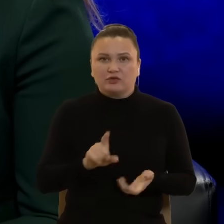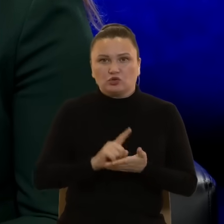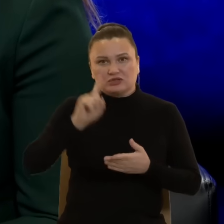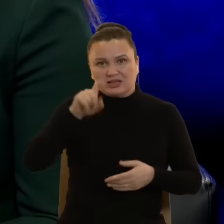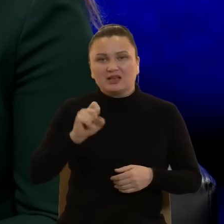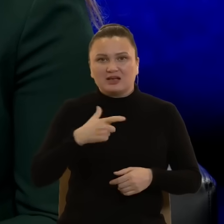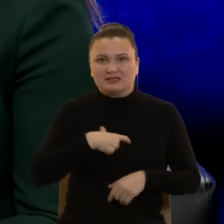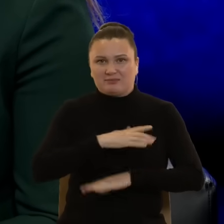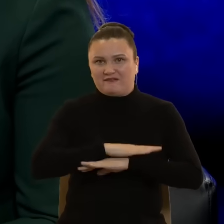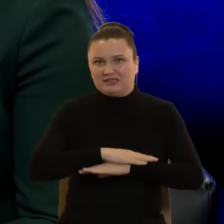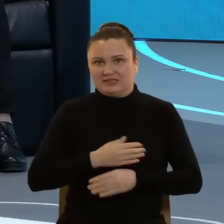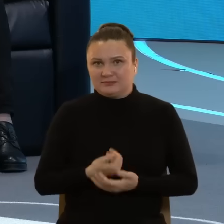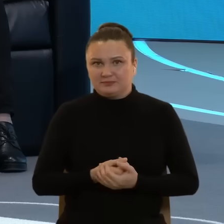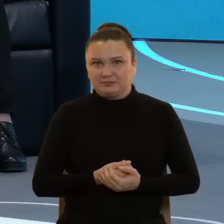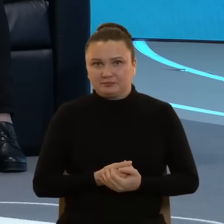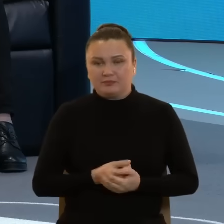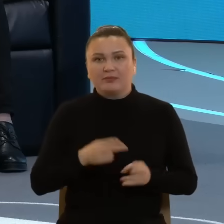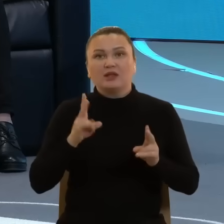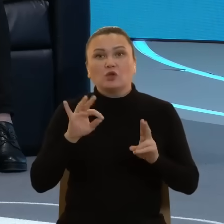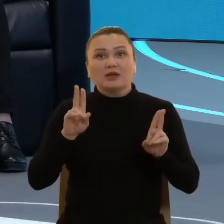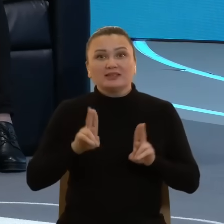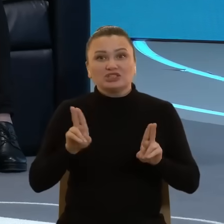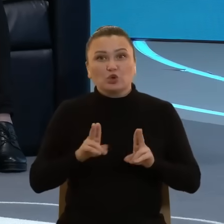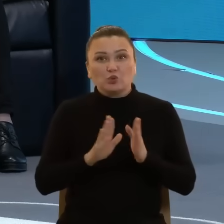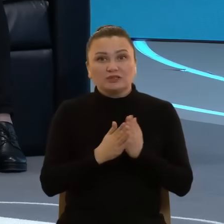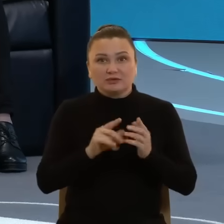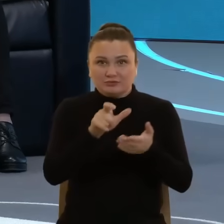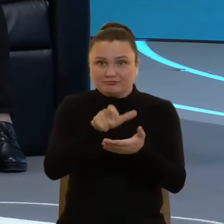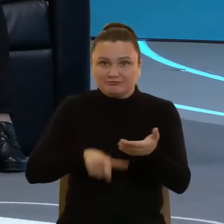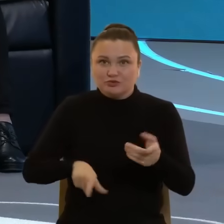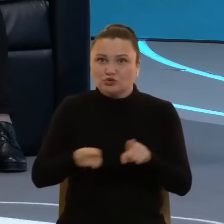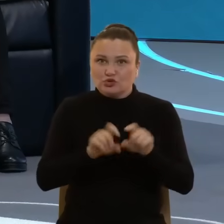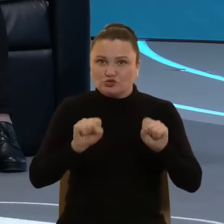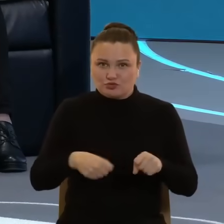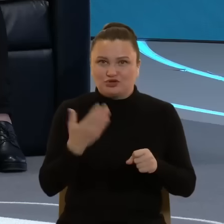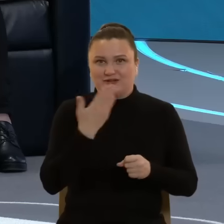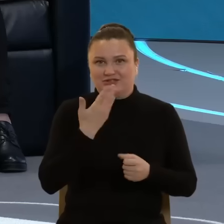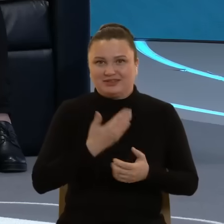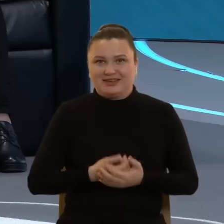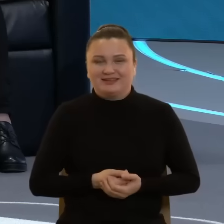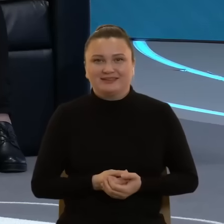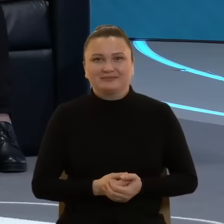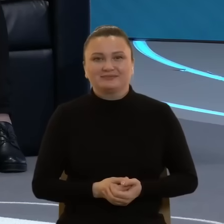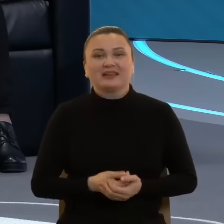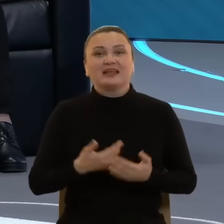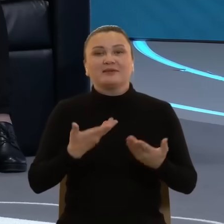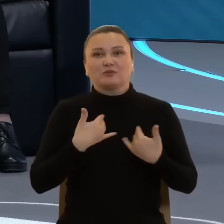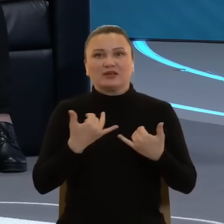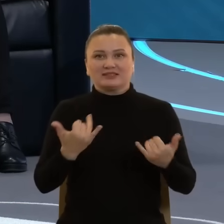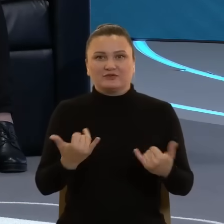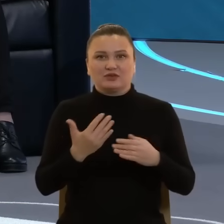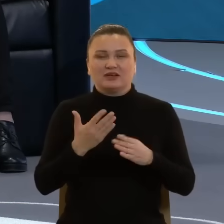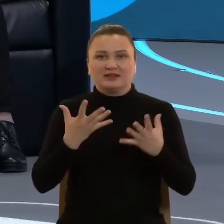себя вести в той или иной ситуации. Но инструкцию тоже можно читать. Конечно, да, безусловно. Это марафон «Дома со знанием». Сегодня у